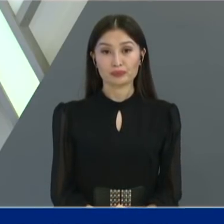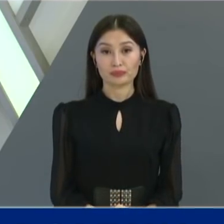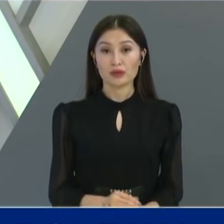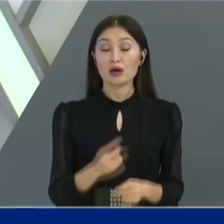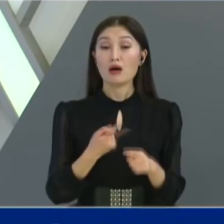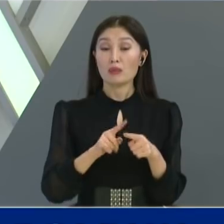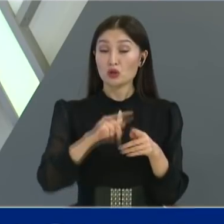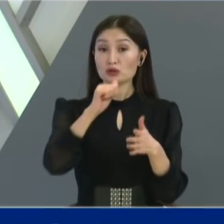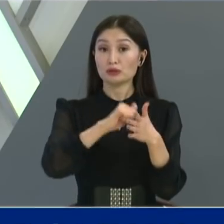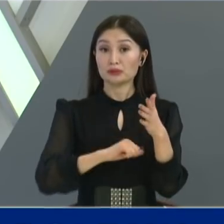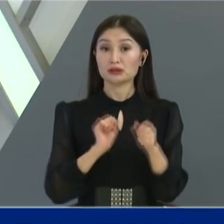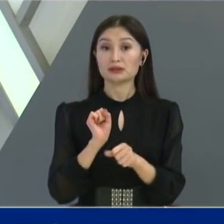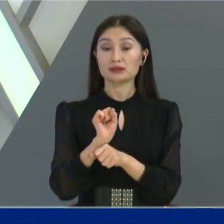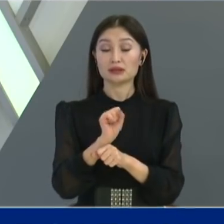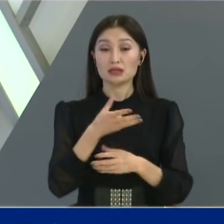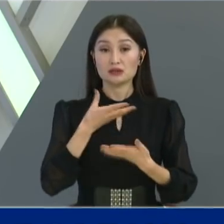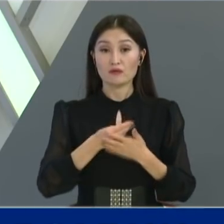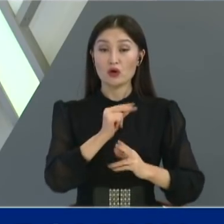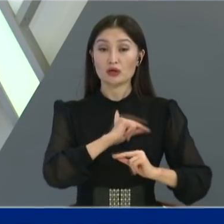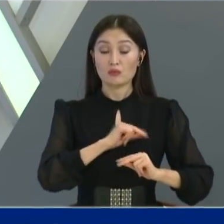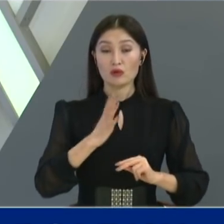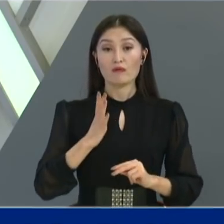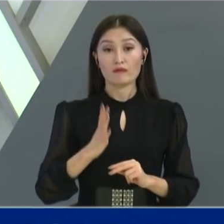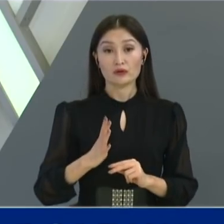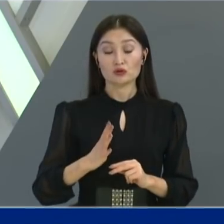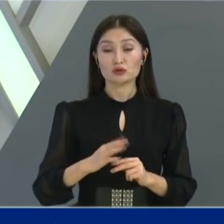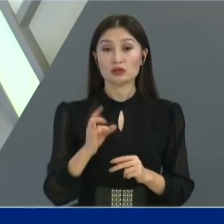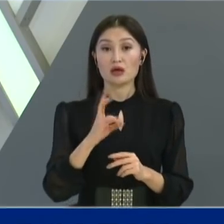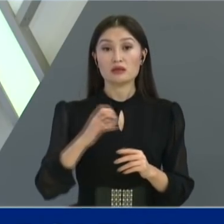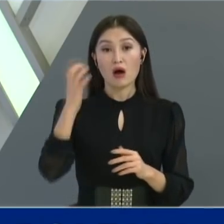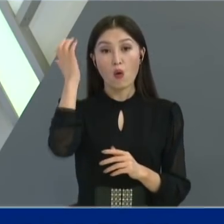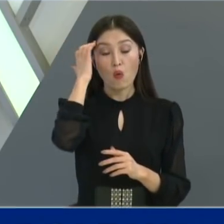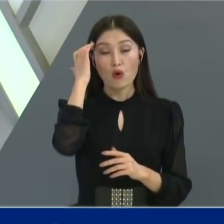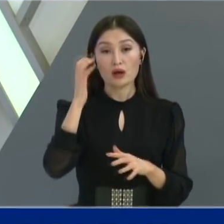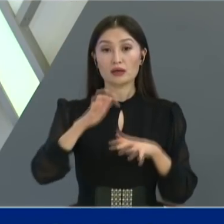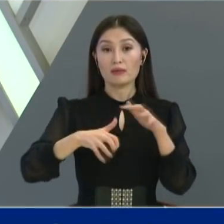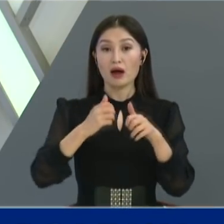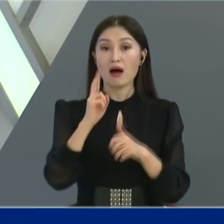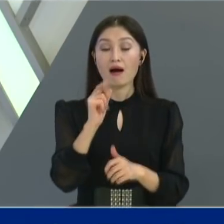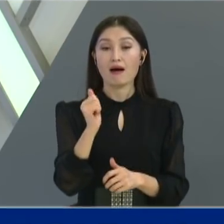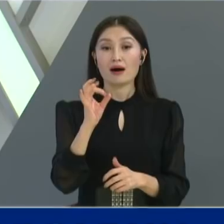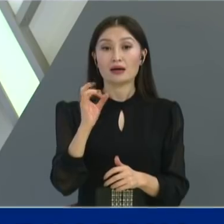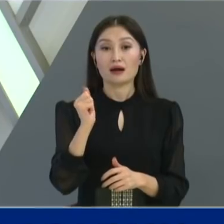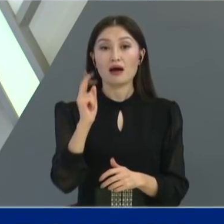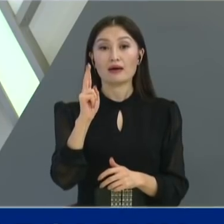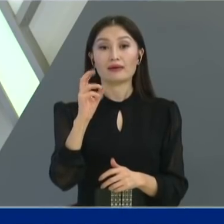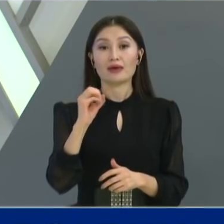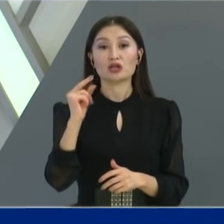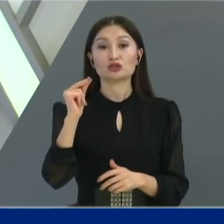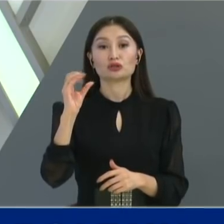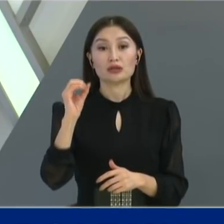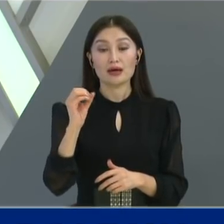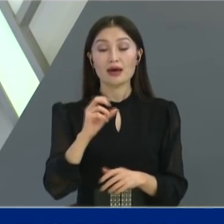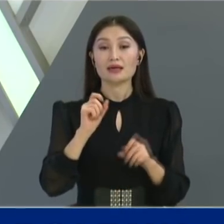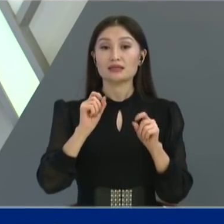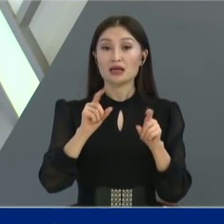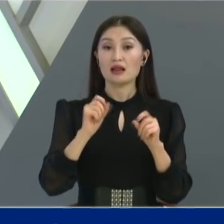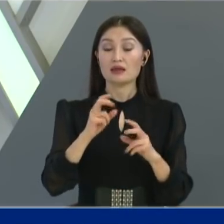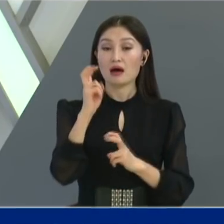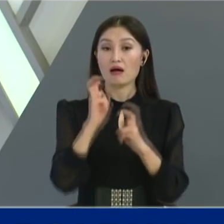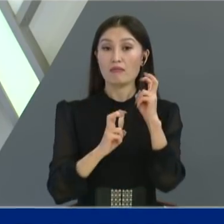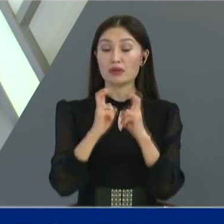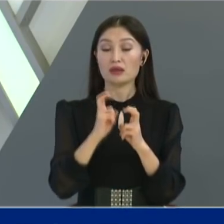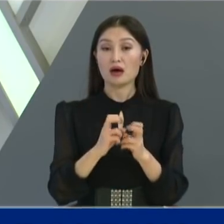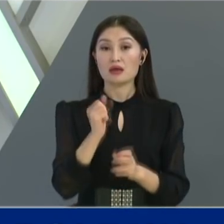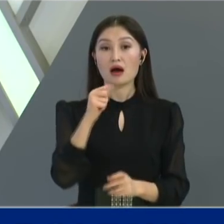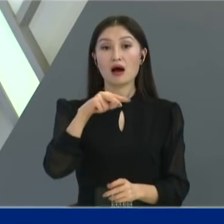По той же причине приостановить свою работу были вынуждены и на угольном месторождении Каракече в Нарынской области, а также золотокомбинаты,